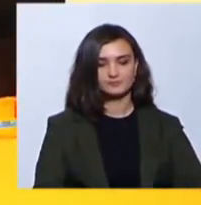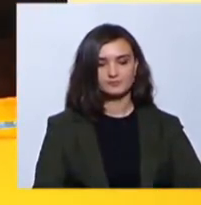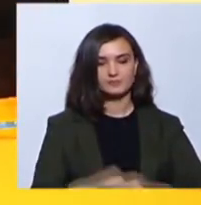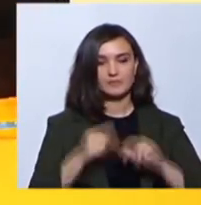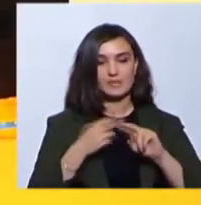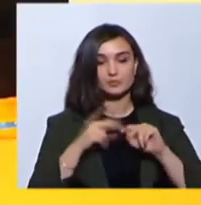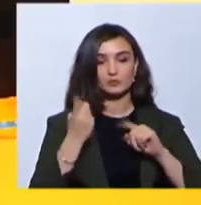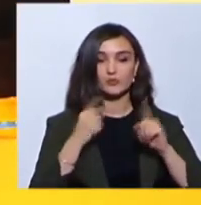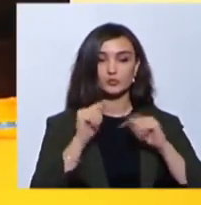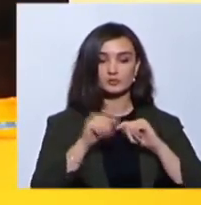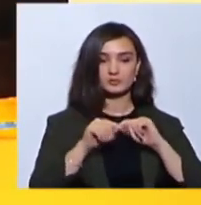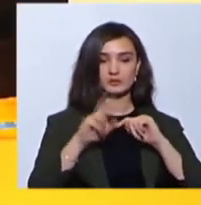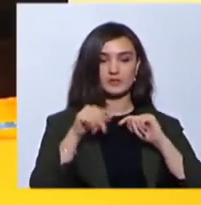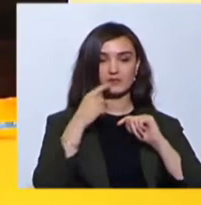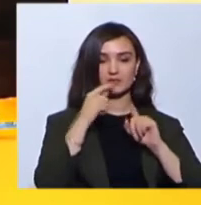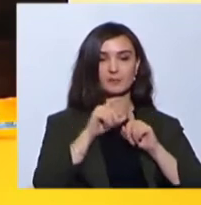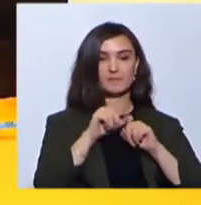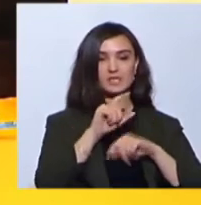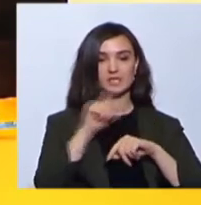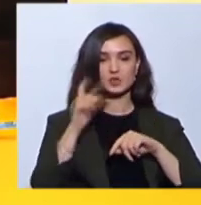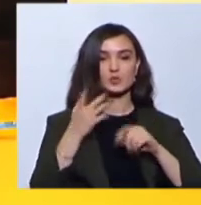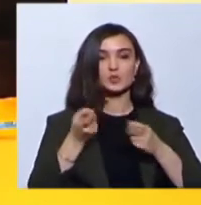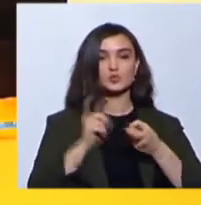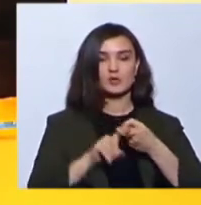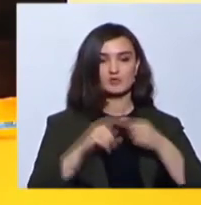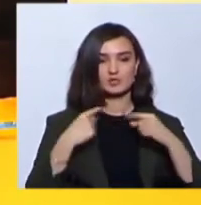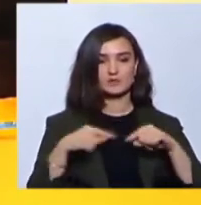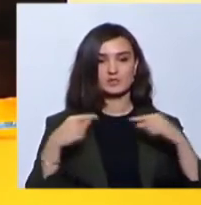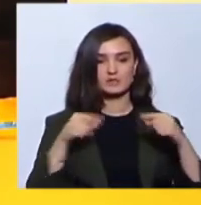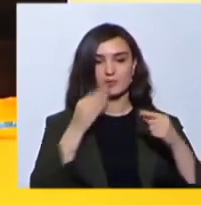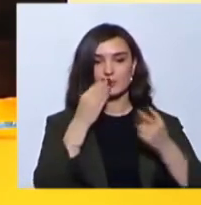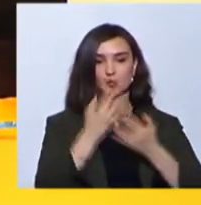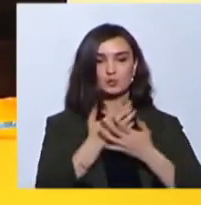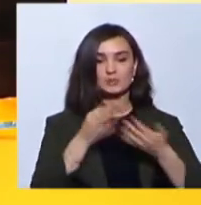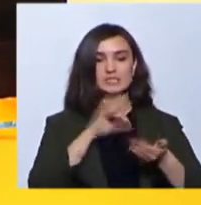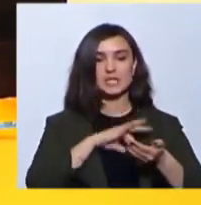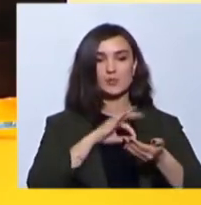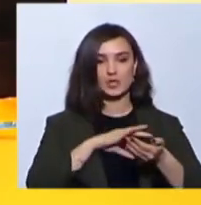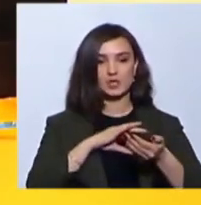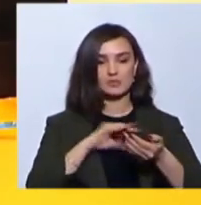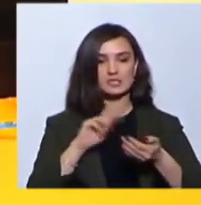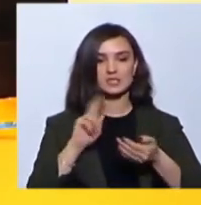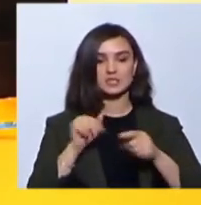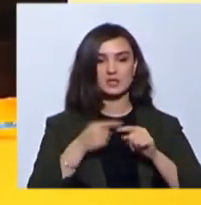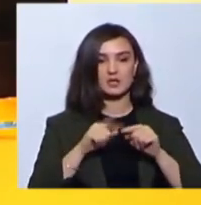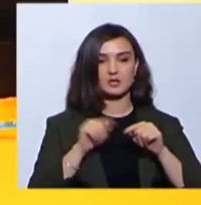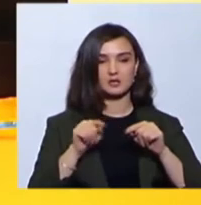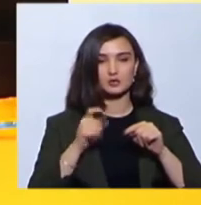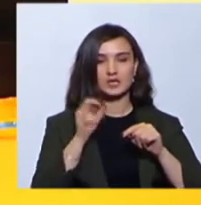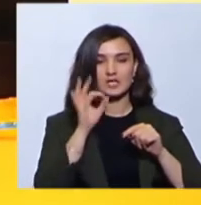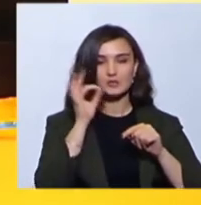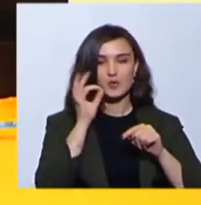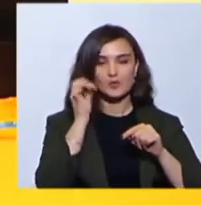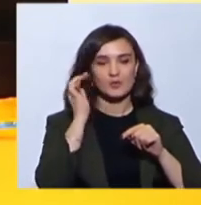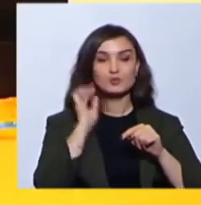მე დაუბრუნდები და ვიტყვი იმ ფრაზას, რომელიც უკავშირდება სხვადასხვა პროდუქტის გამოყენებას და იმ ეშმაკობას,